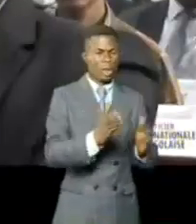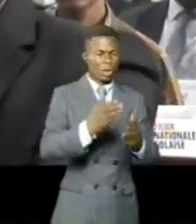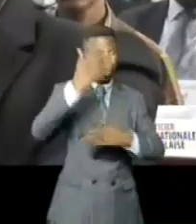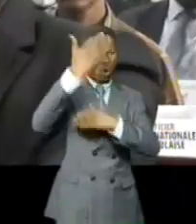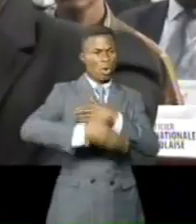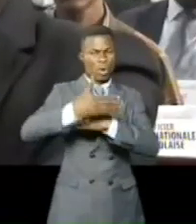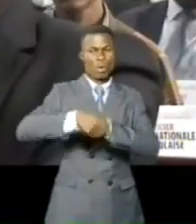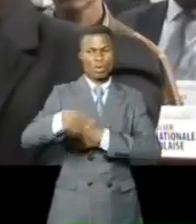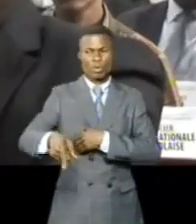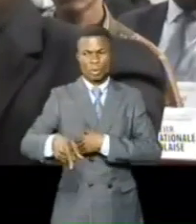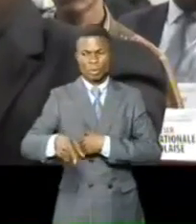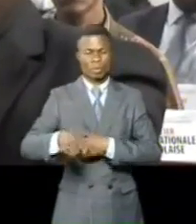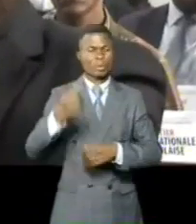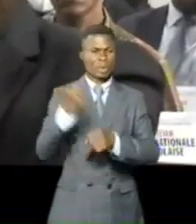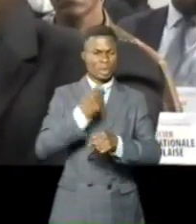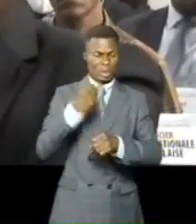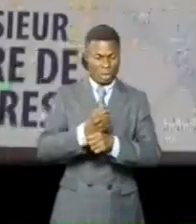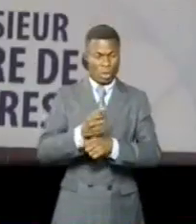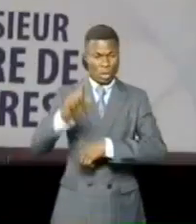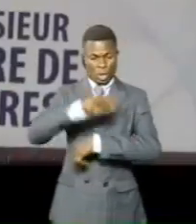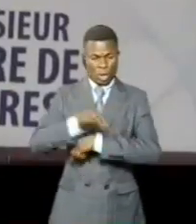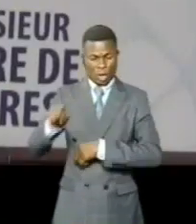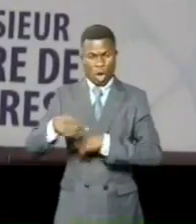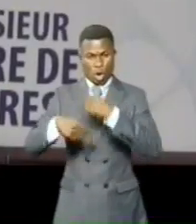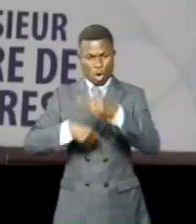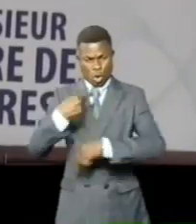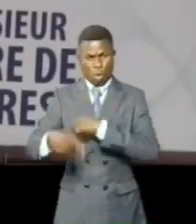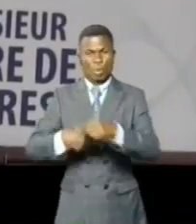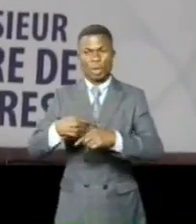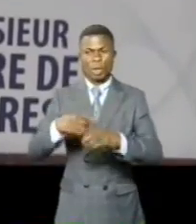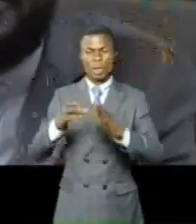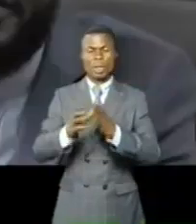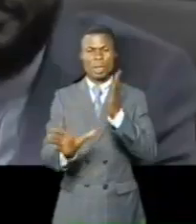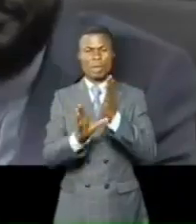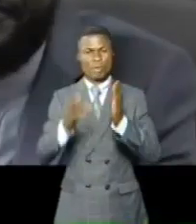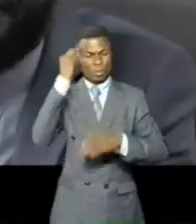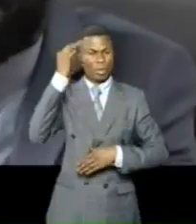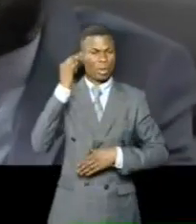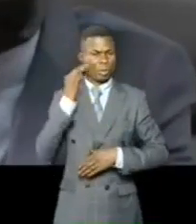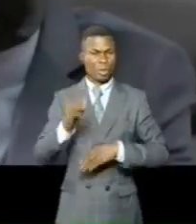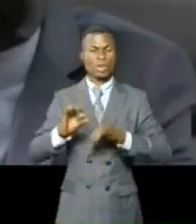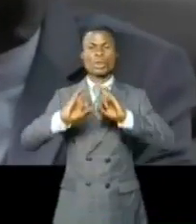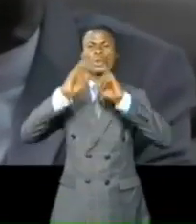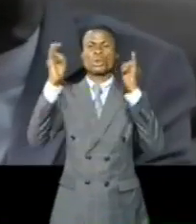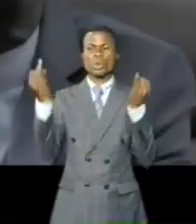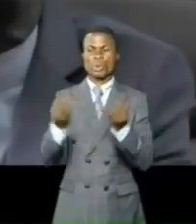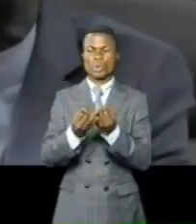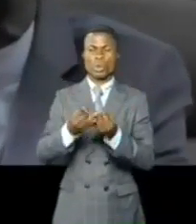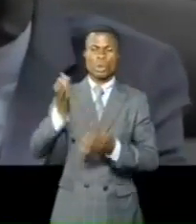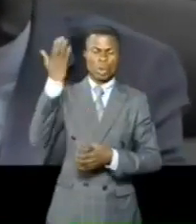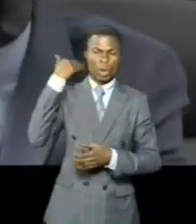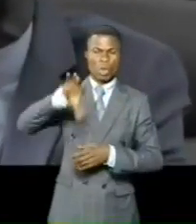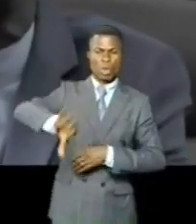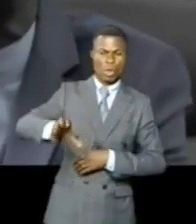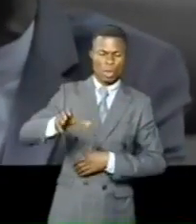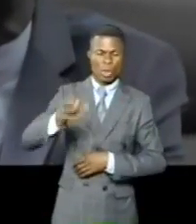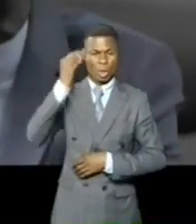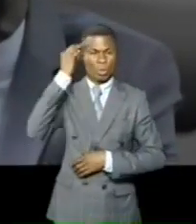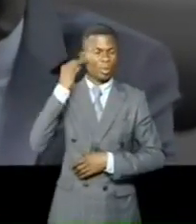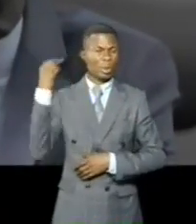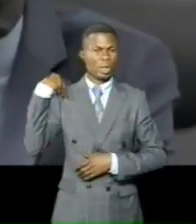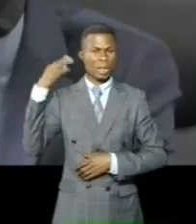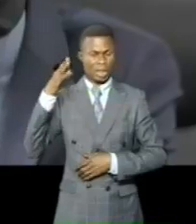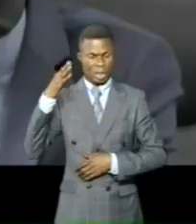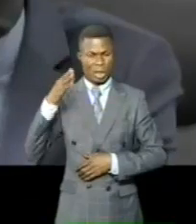transfrontalier. Notons que les travaux de ces jours ont été lancés par le vice-ministre des hydrocarbures au nom du ministre d'État, ministre